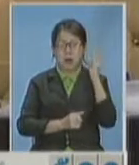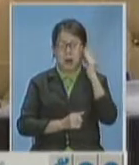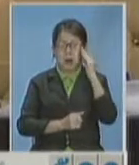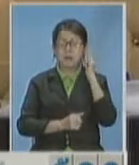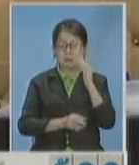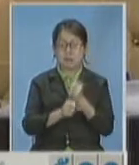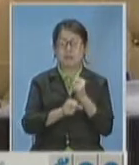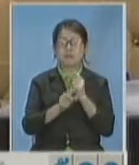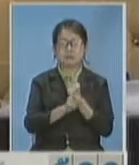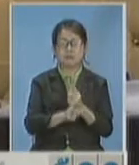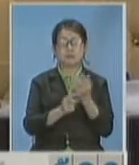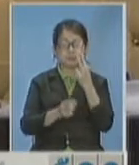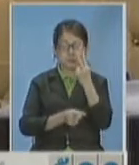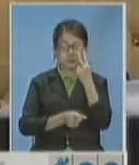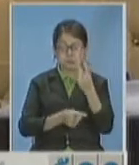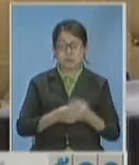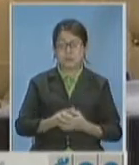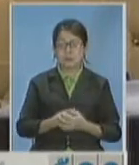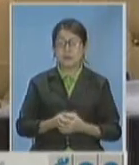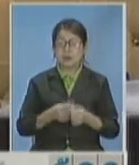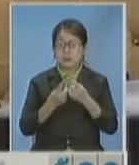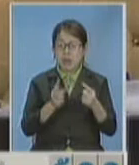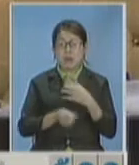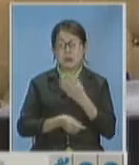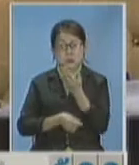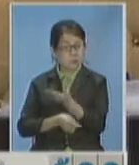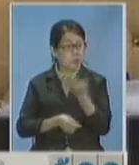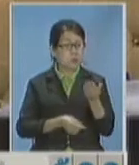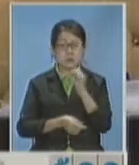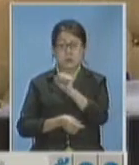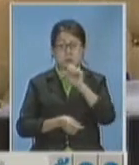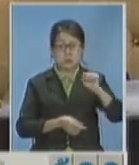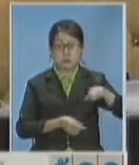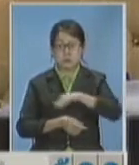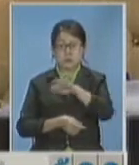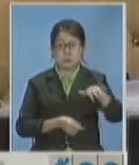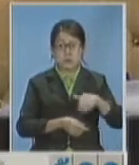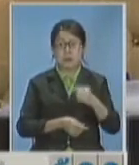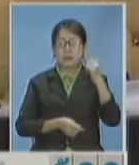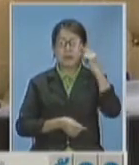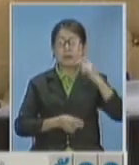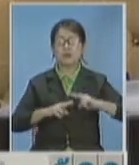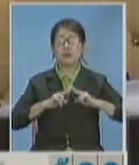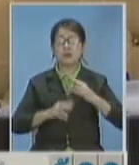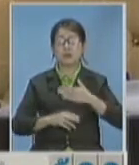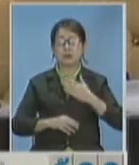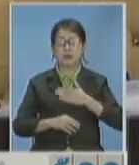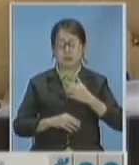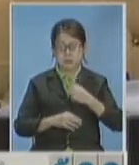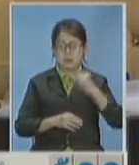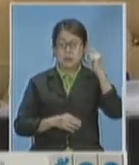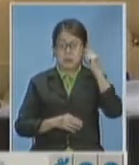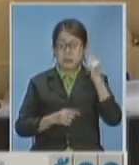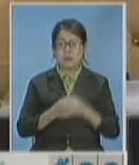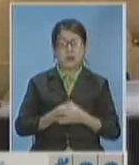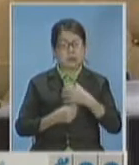ะครับหรือถ้าจะขอความร่วมมือจากสมาชิกครับเพื่อให้เกียรติโดยความเห็นส่วนตัวของผมนะครับผมยังเห็นว่าการ